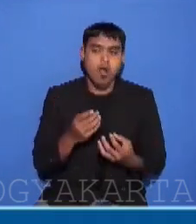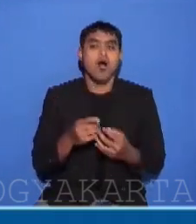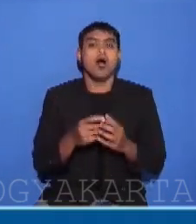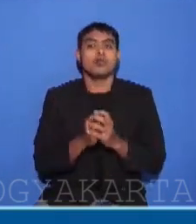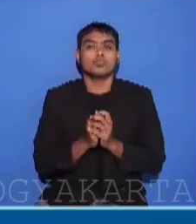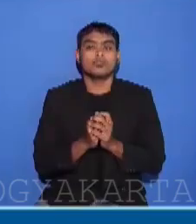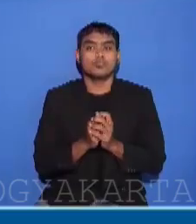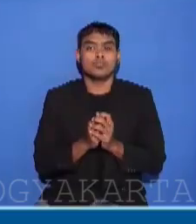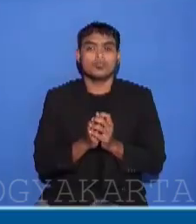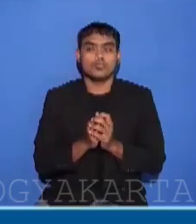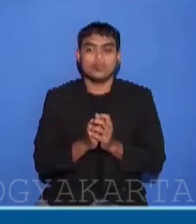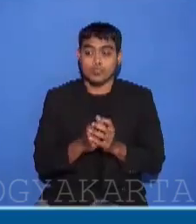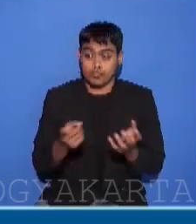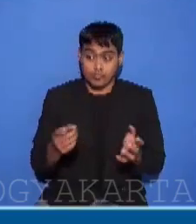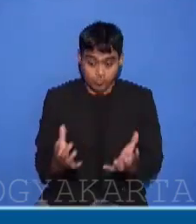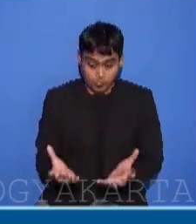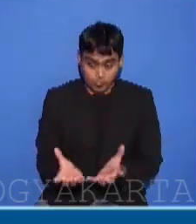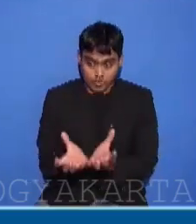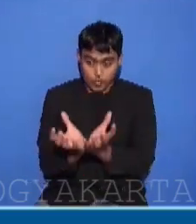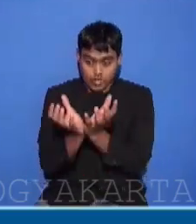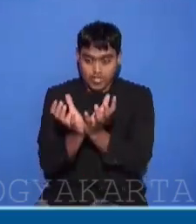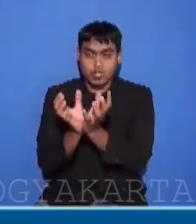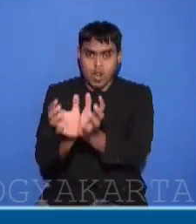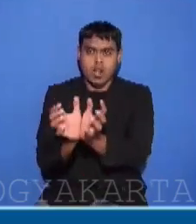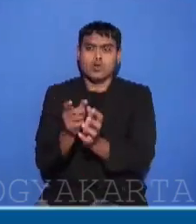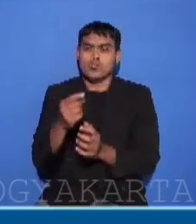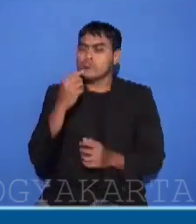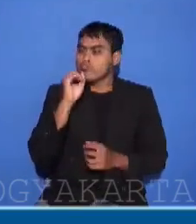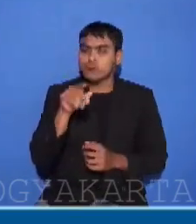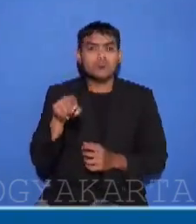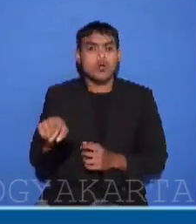Dur P Dur